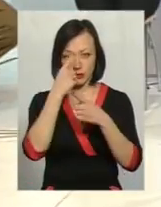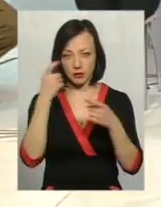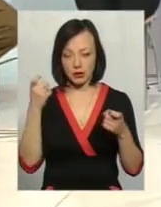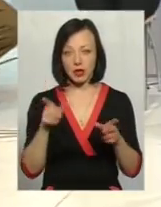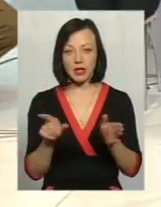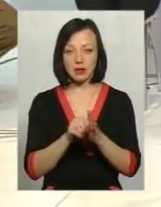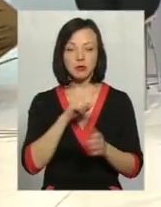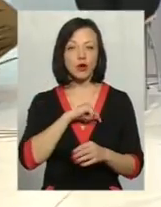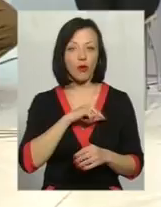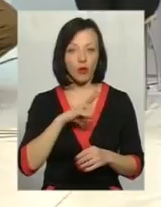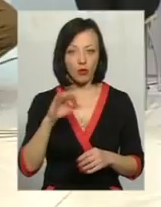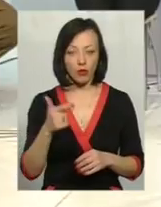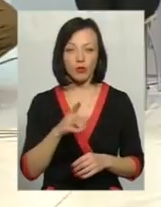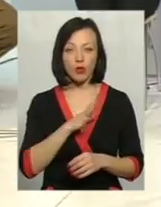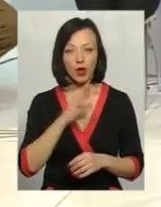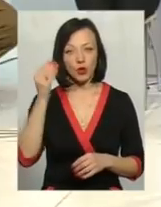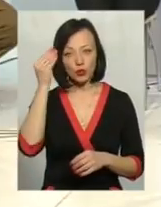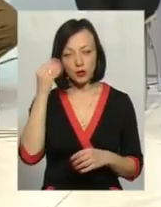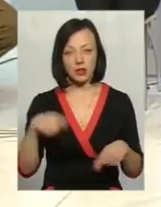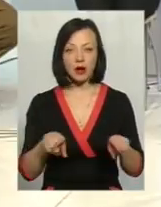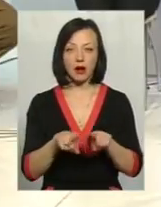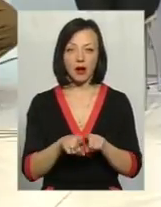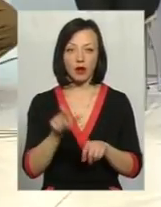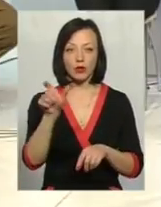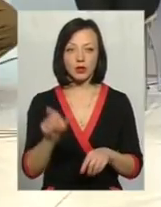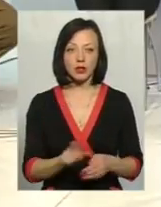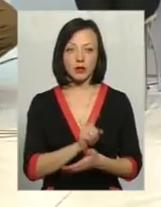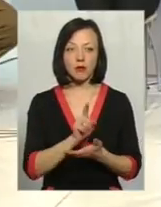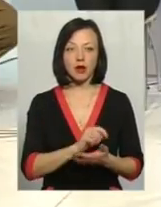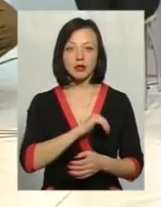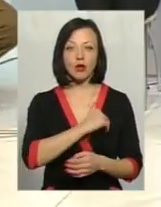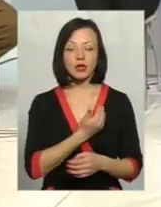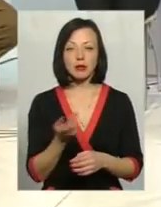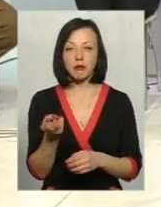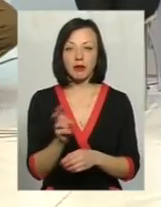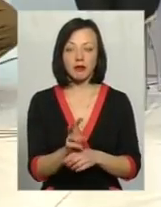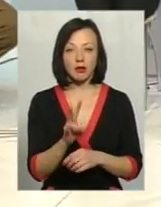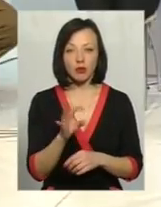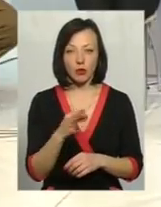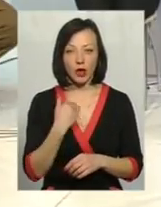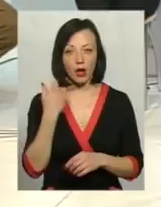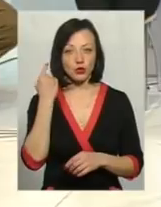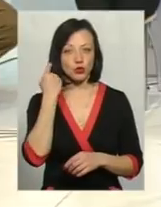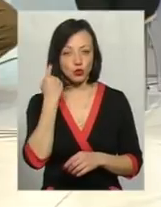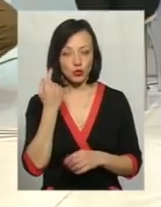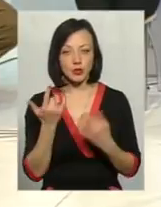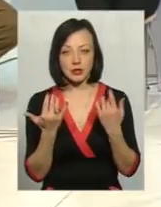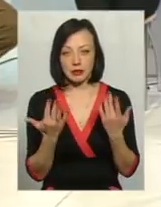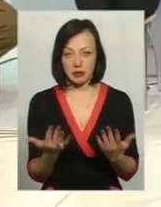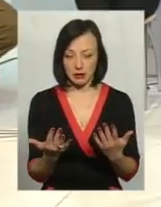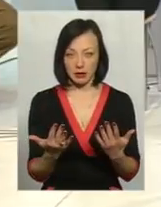психологами, так? І була така думка, що людина має захотіти прийти. Але от скільки я чую,